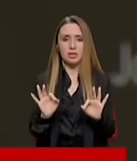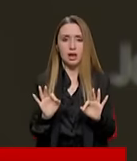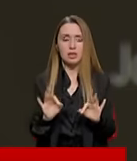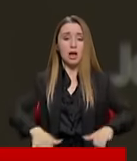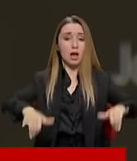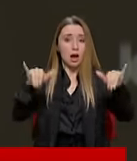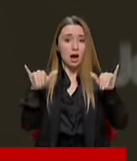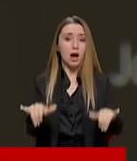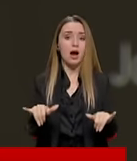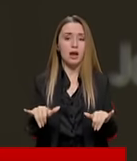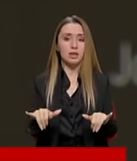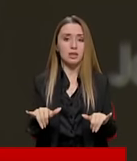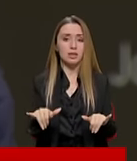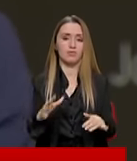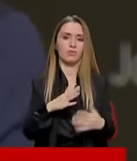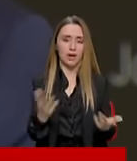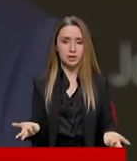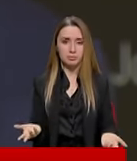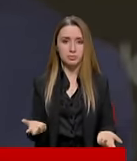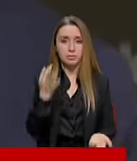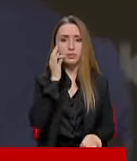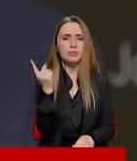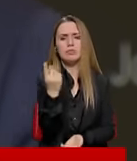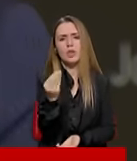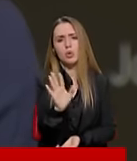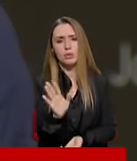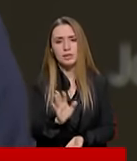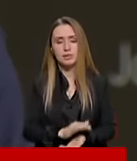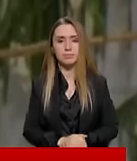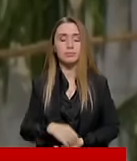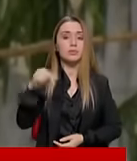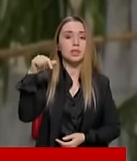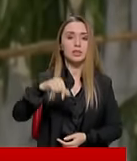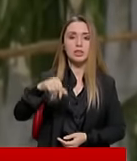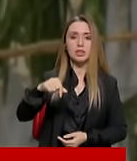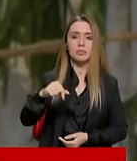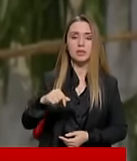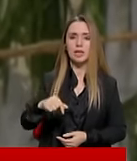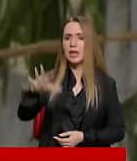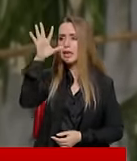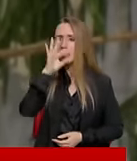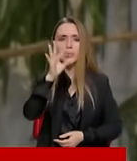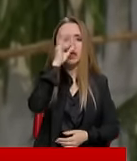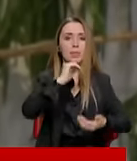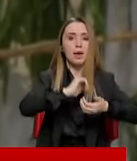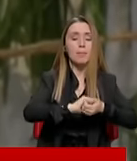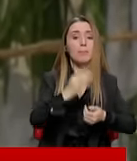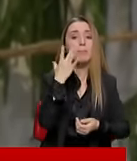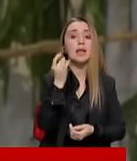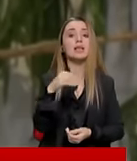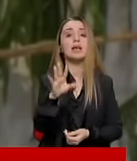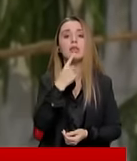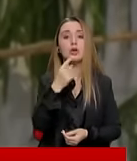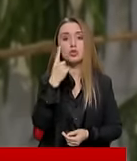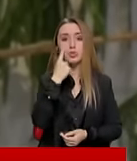hemen aynı şeyde aynı ölçüdedir yani böyle bir şey olmaz şimdi Eee Kimin eli kimin cebinde o belli değil